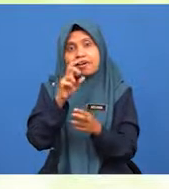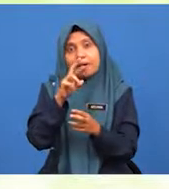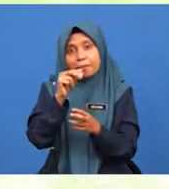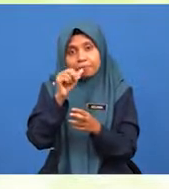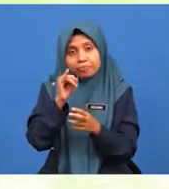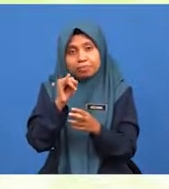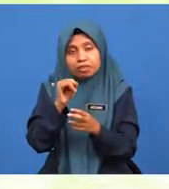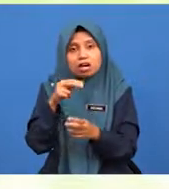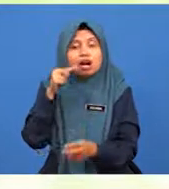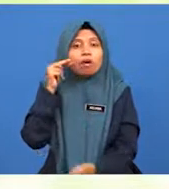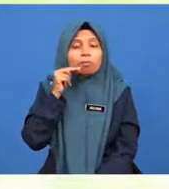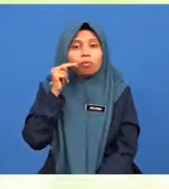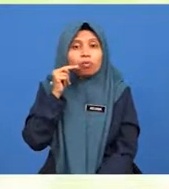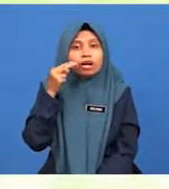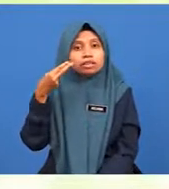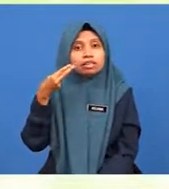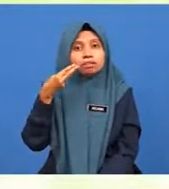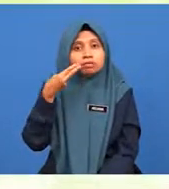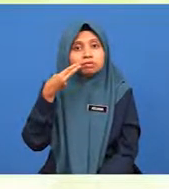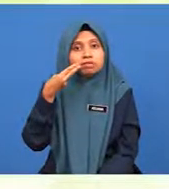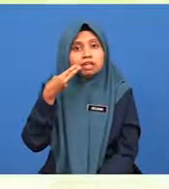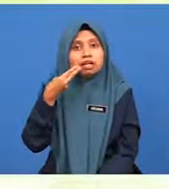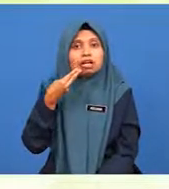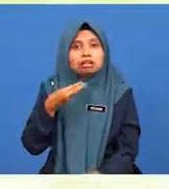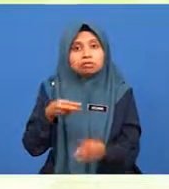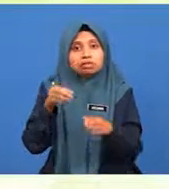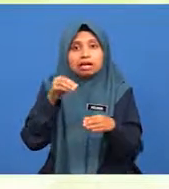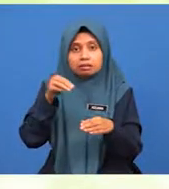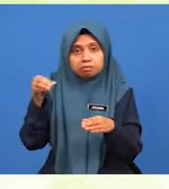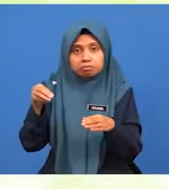Puan Hafsah menanam serumpun serai di tepi rumahnya.